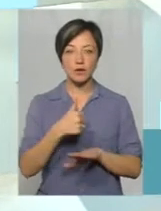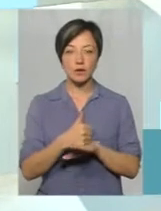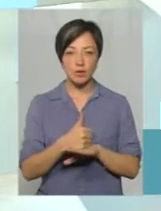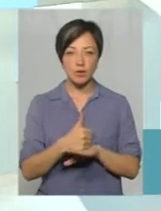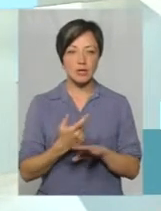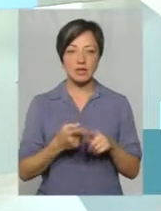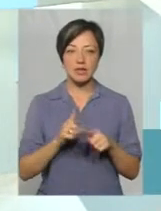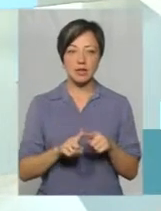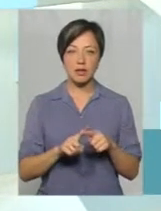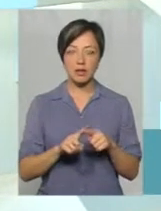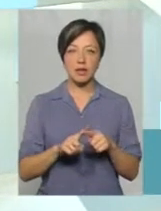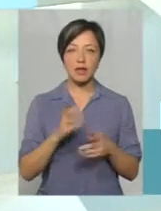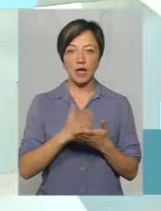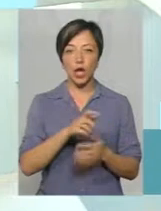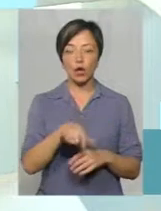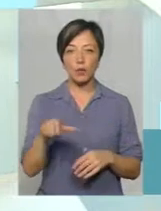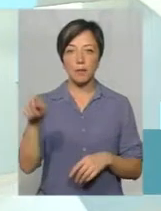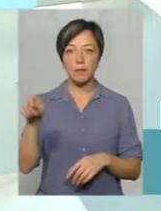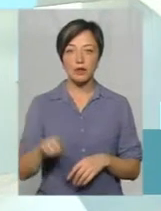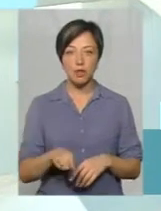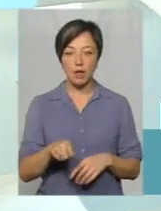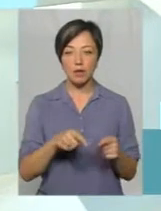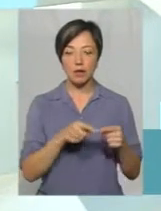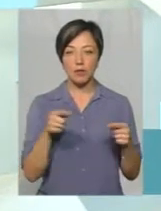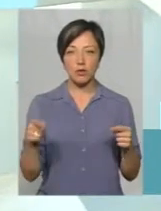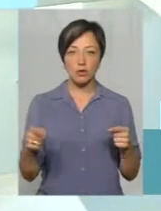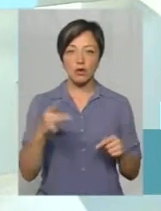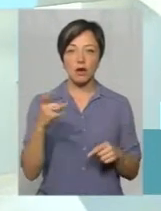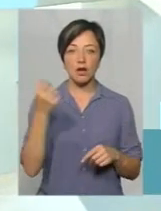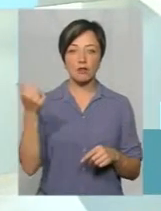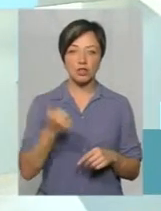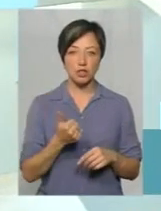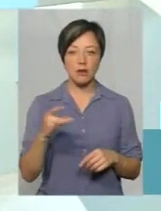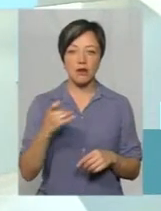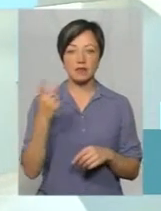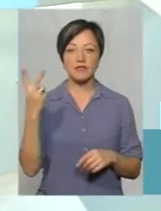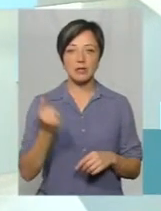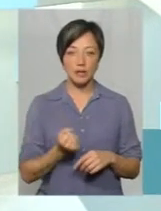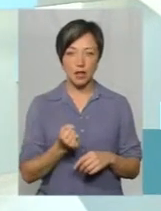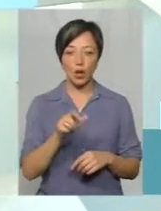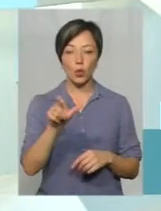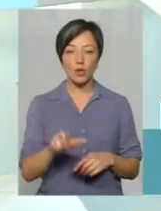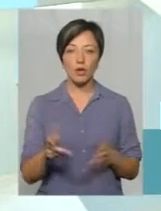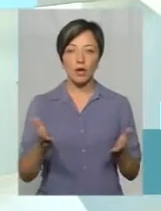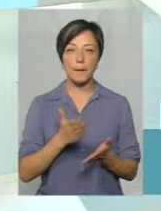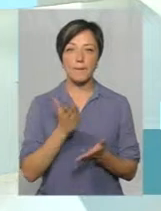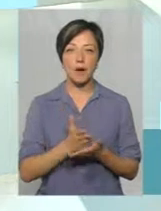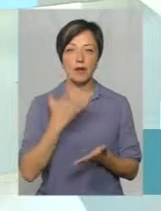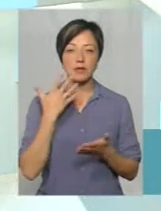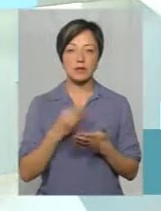Це не однорідна маса. Є люди, які приїжджають нам на протязі раз в тиждень, раз в дві неділі. Тобто людина, яка має своє